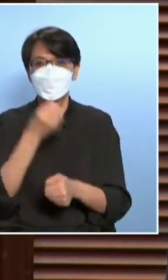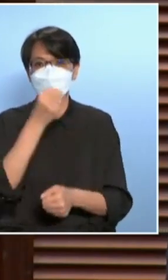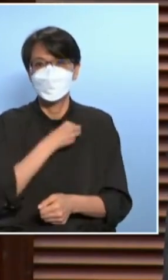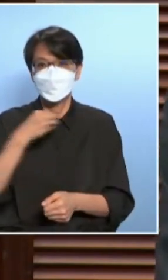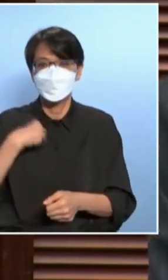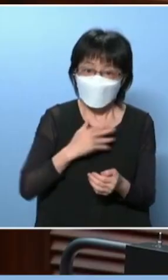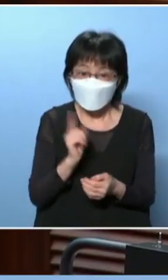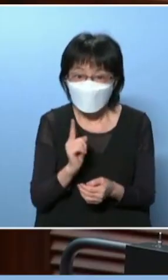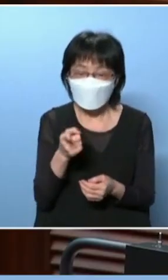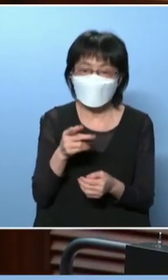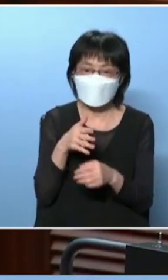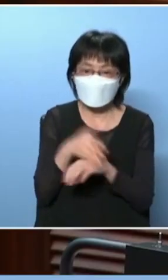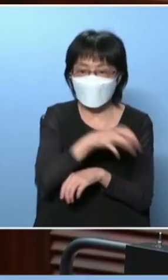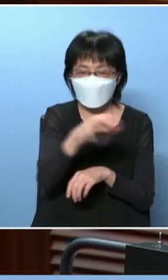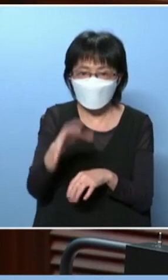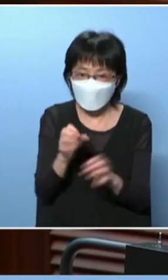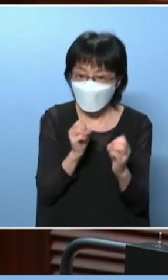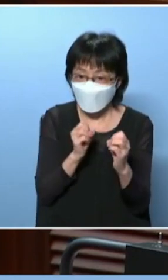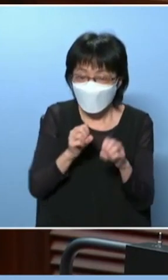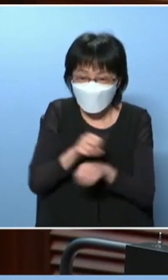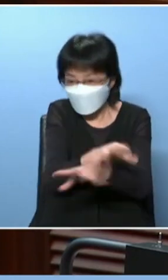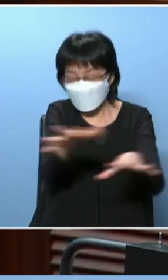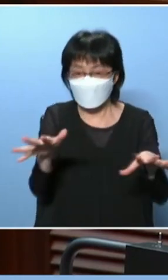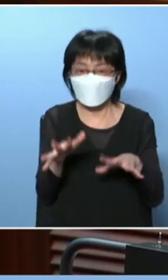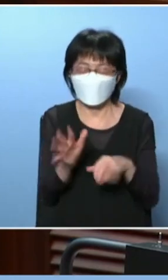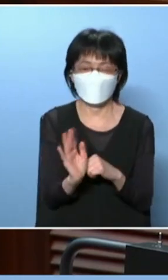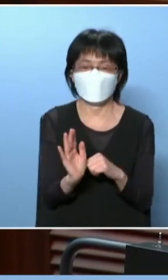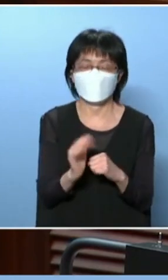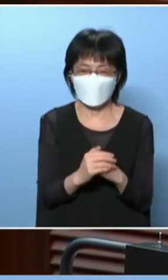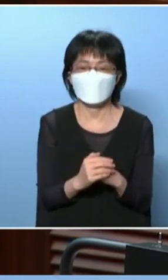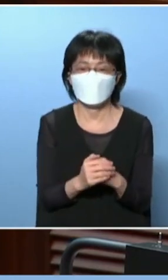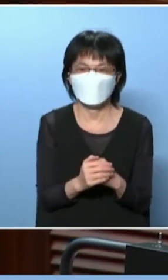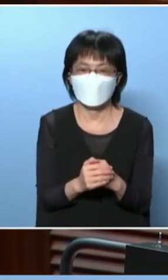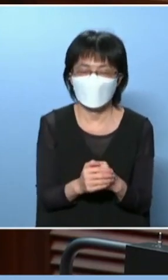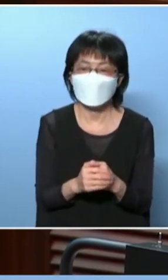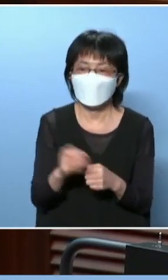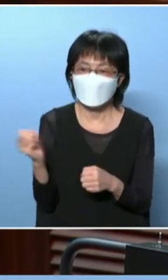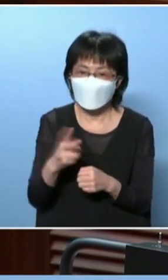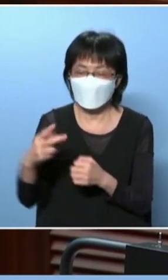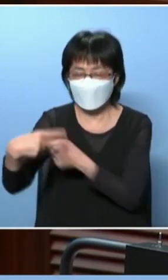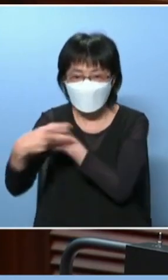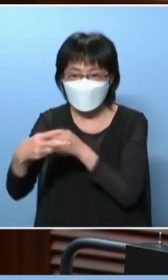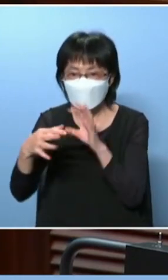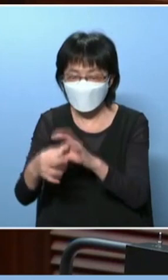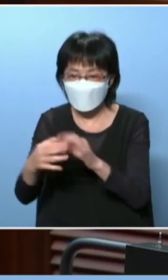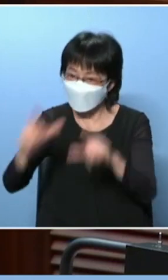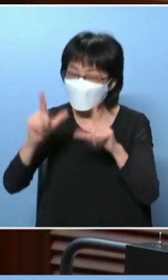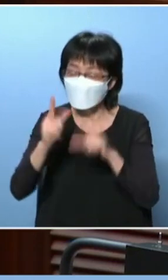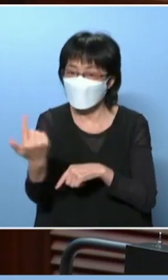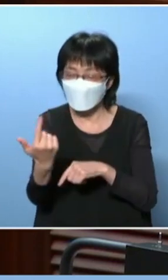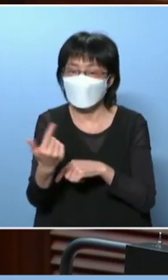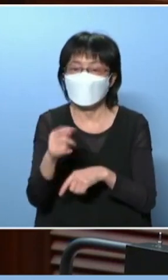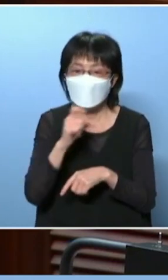統可以維持嘅。 第二個問題咧，其實局長剛才答咗幾次嘅啦。咁我呢度想問咧，就係話我哋十一月份咧應該喺